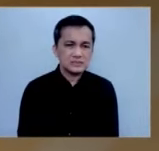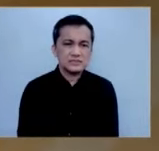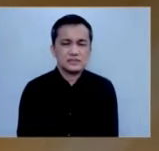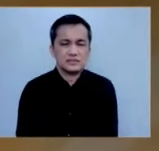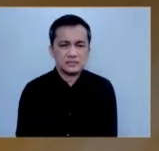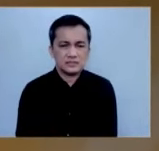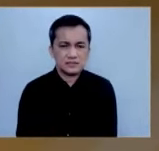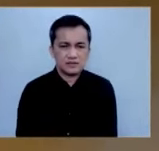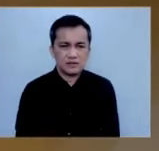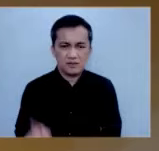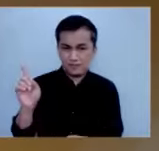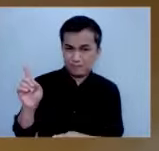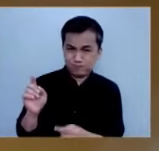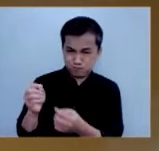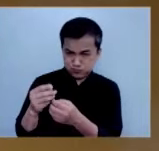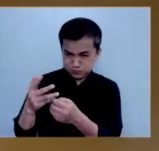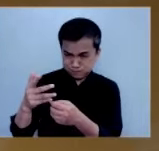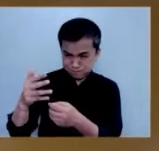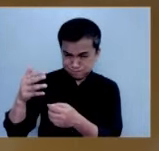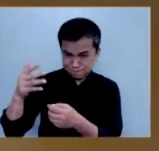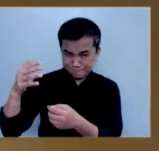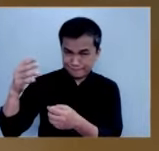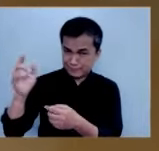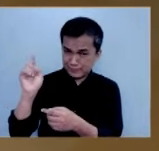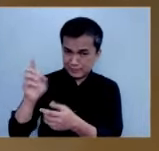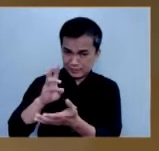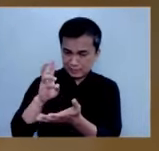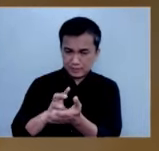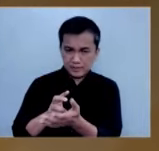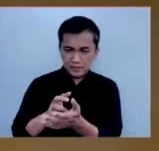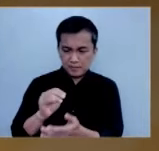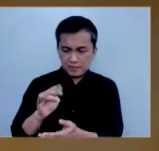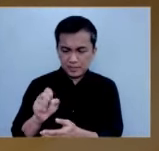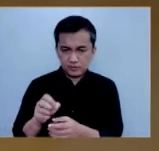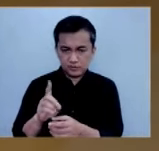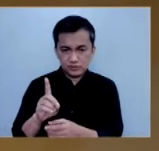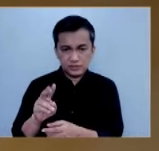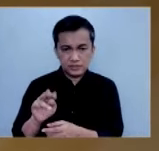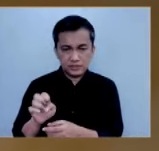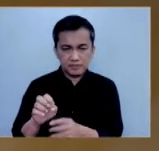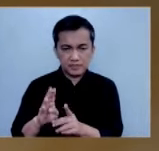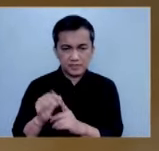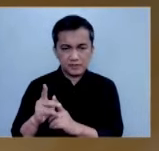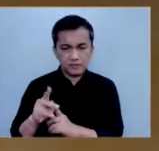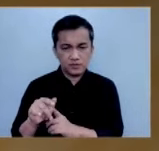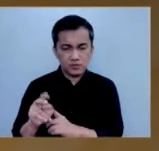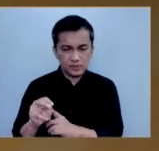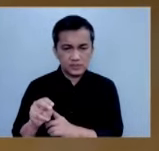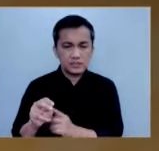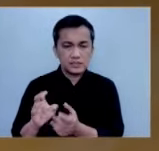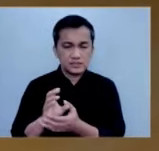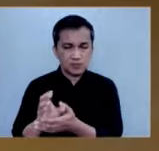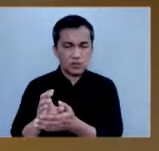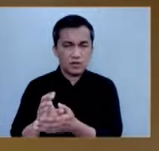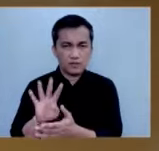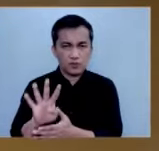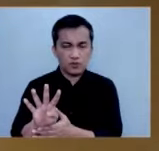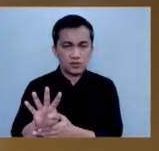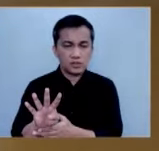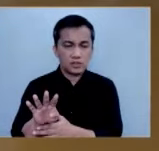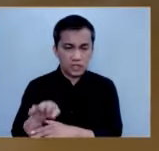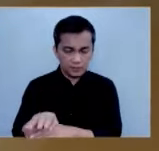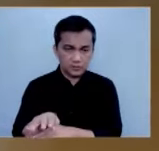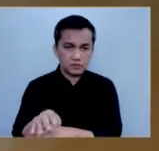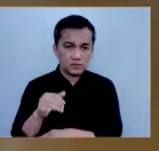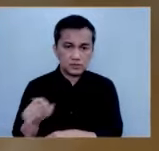Nabalot ng makapal na usok ang bahaging ito ng Marquez Drive sa Barangay Tituan sa Zamboanga City bandang alas 4 kahapon. Nagmula yan